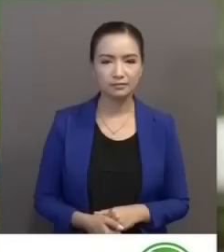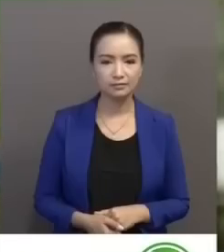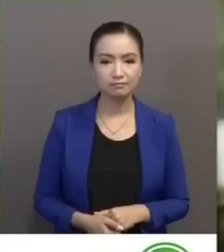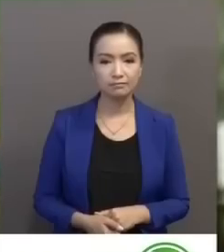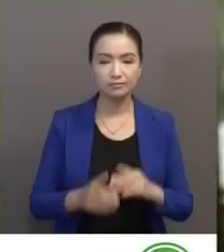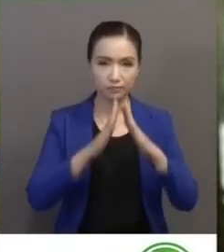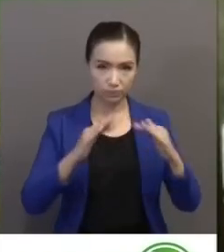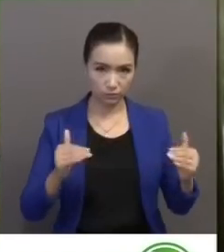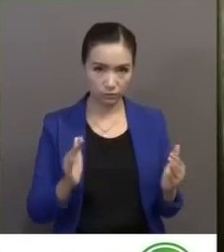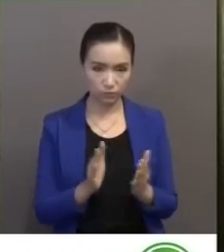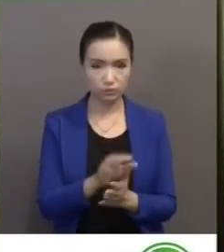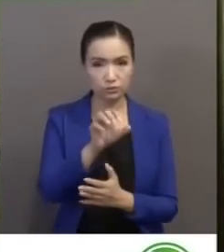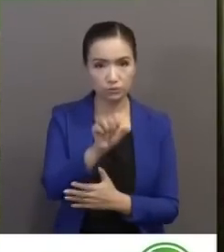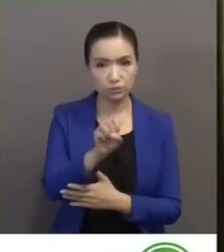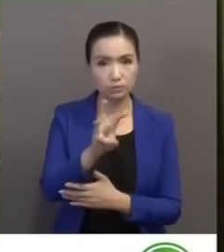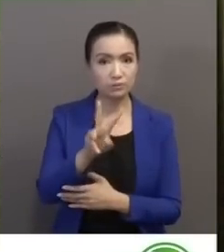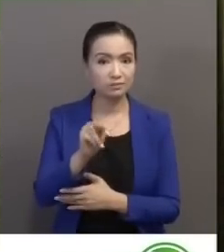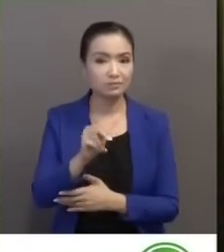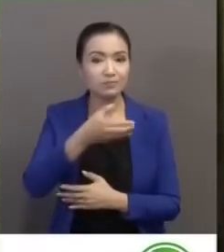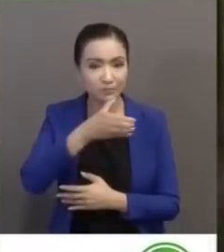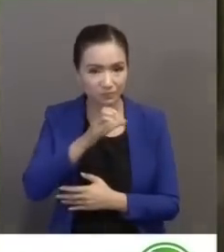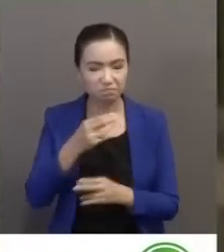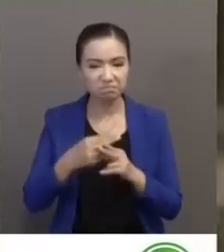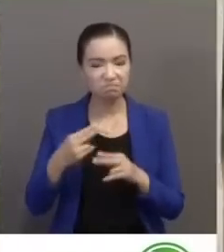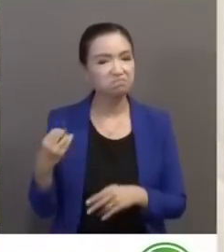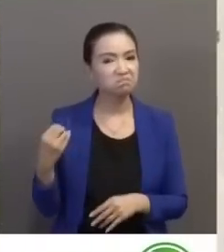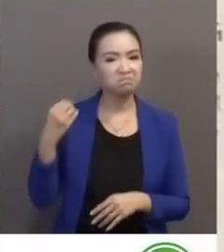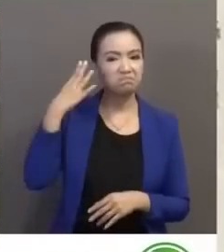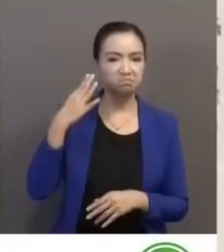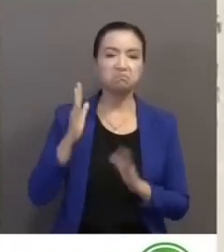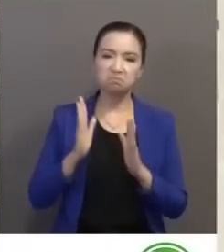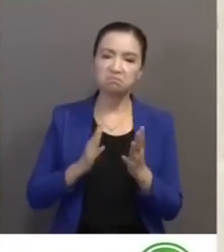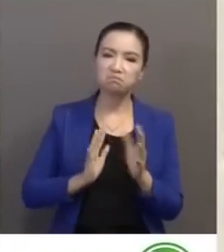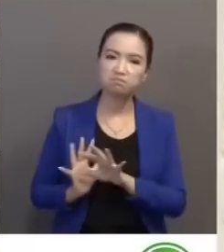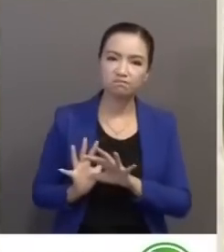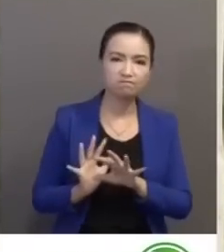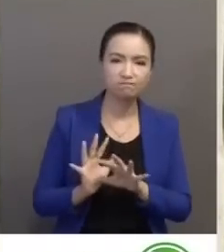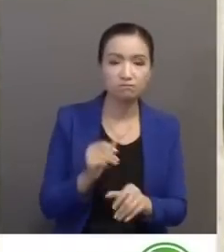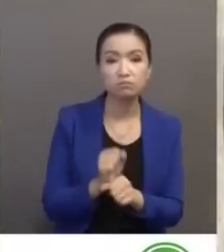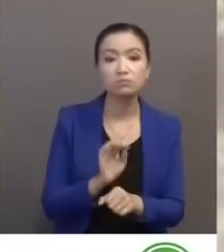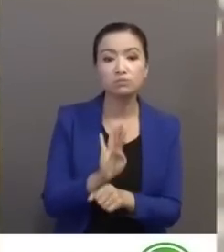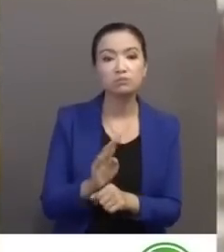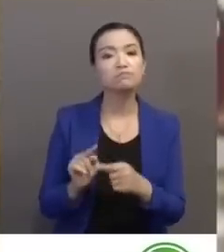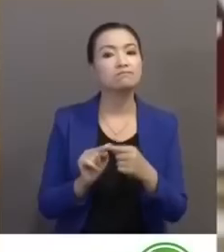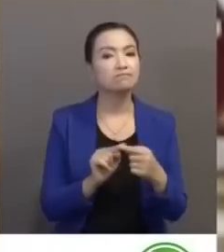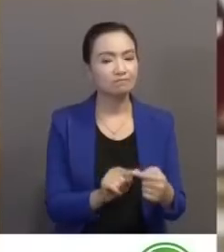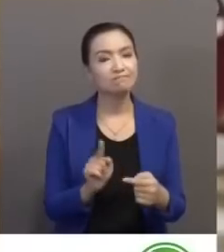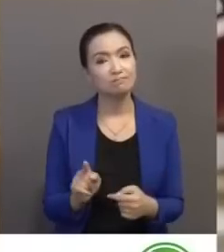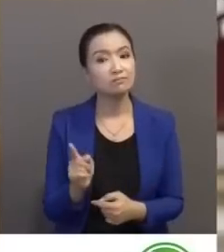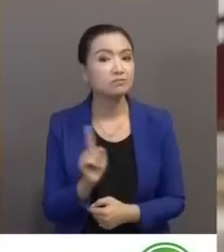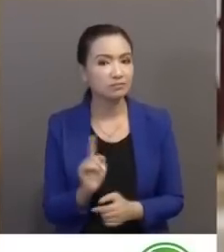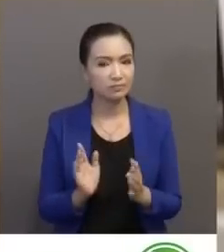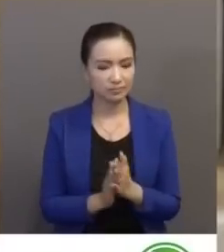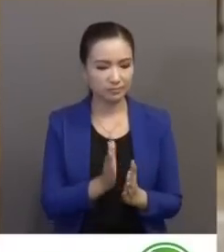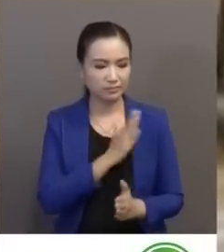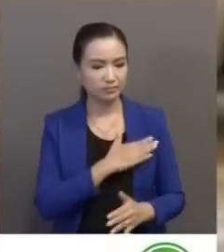วัดสวนแก้วนับว่าเป็นวัดดังที่มีลูกศิษย์วัดผู้คนแวะเวียนมาทำบุญกันอย่างต่อเนื่องด้วยความที่มีพระ